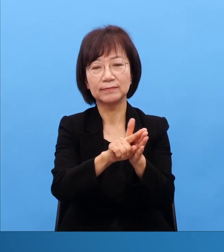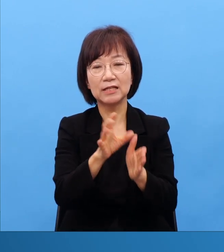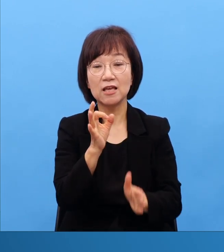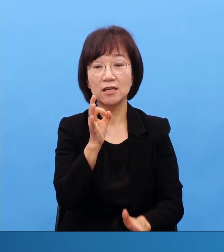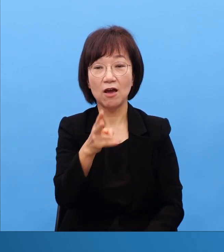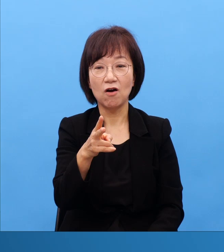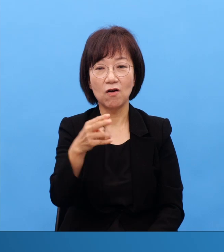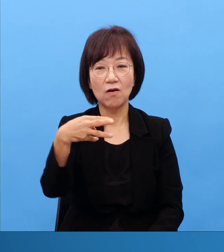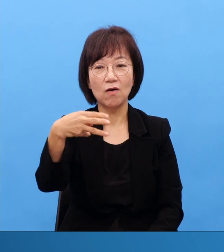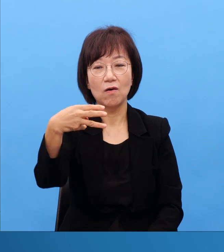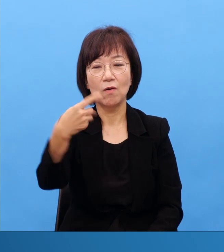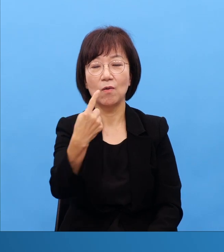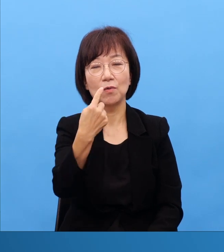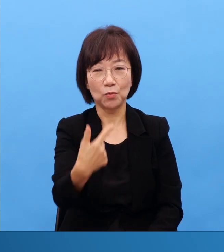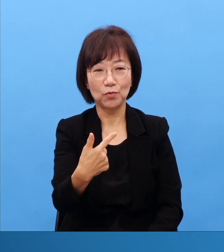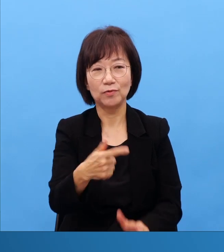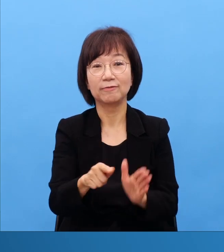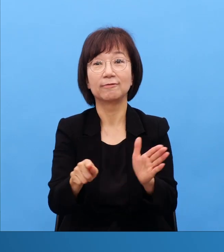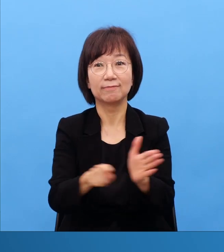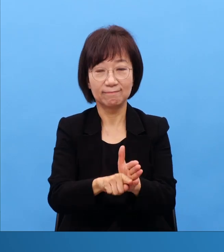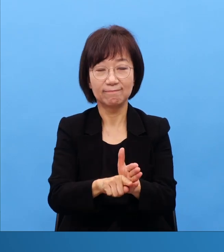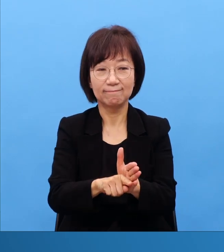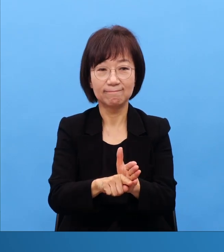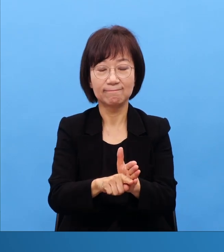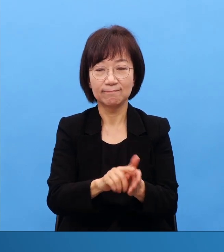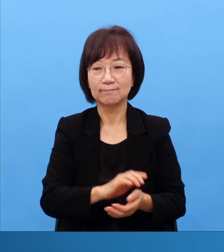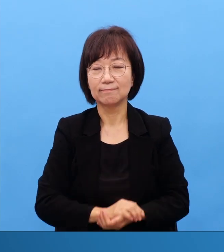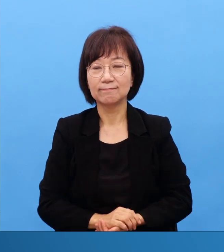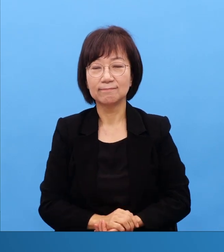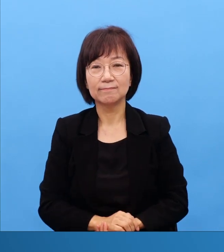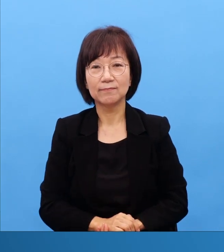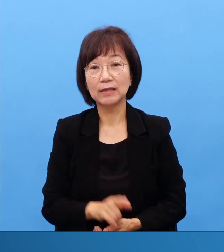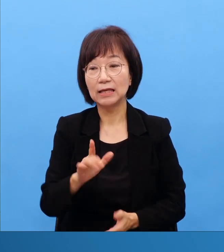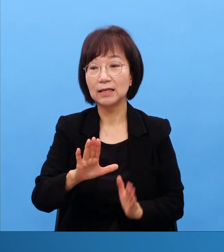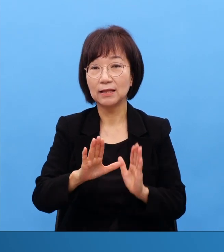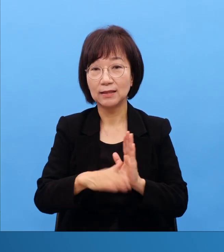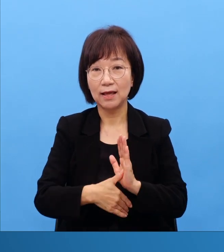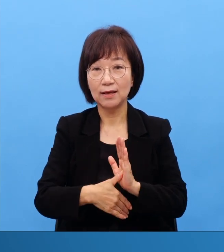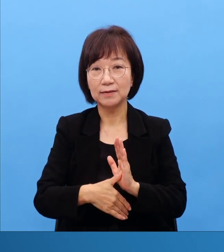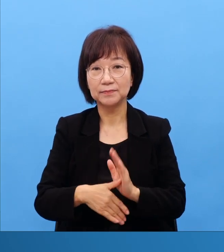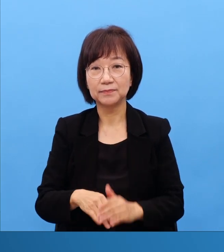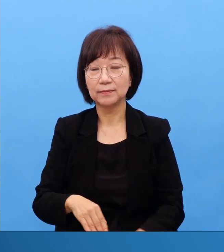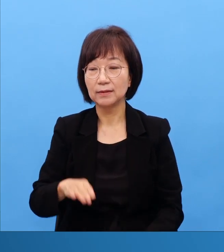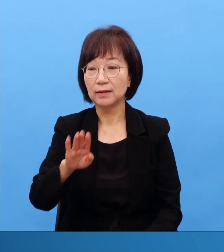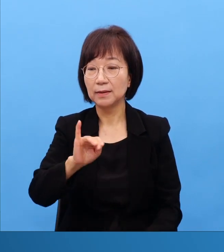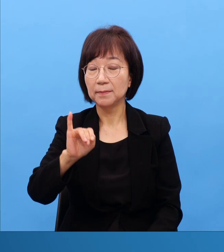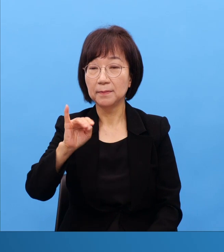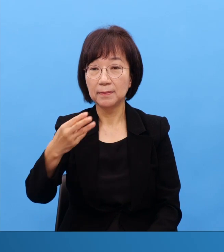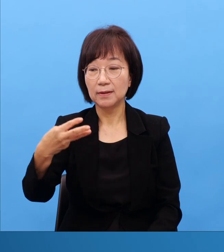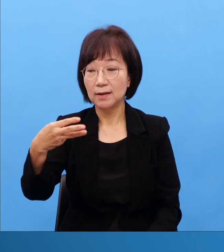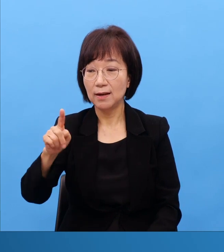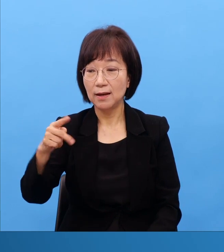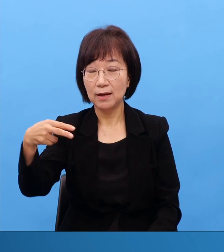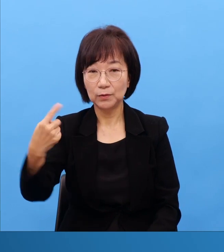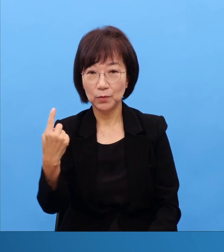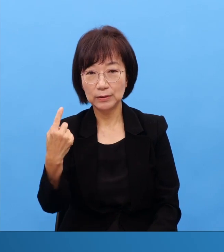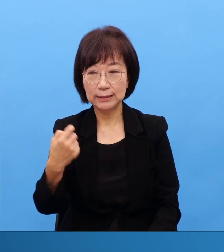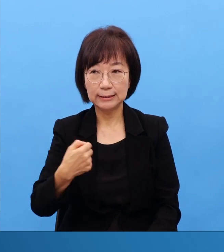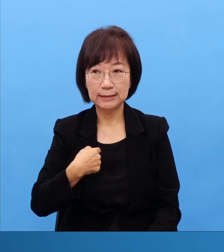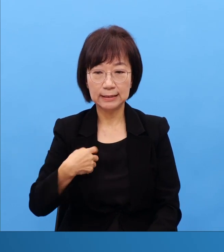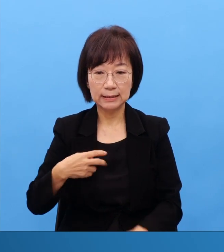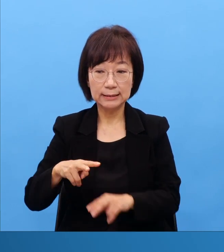place. 그래서 이 빌라도는 자기 직책을 유지하기